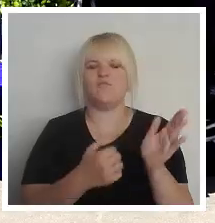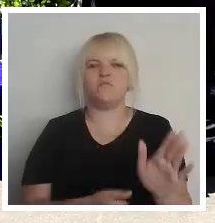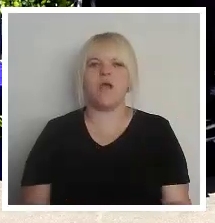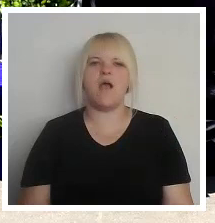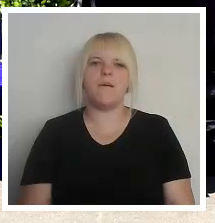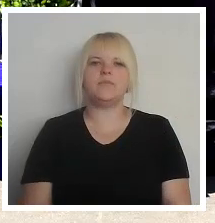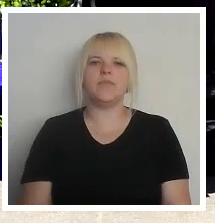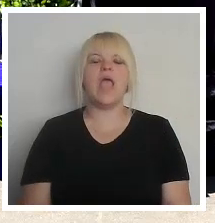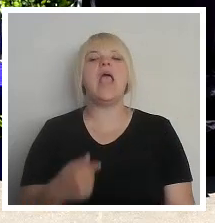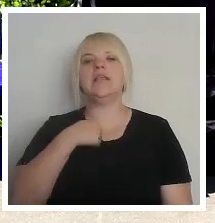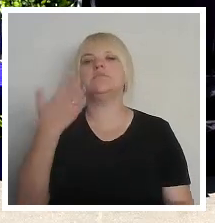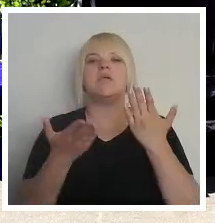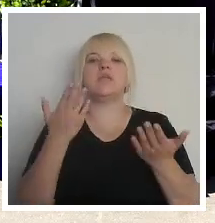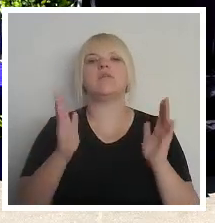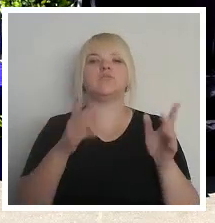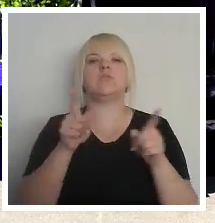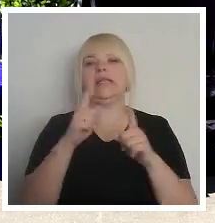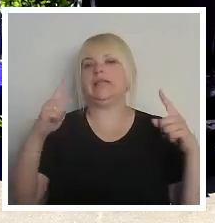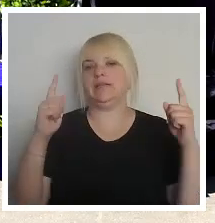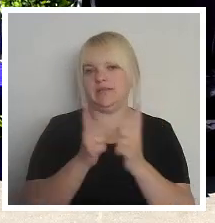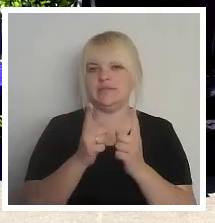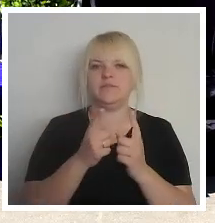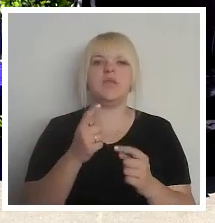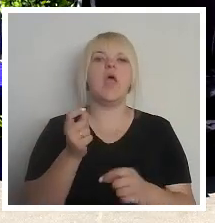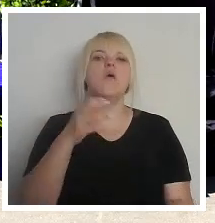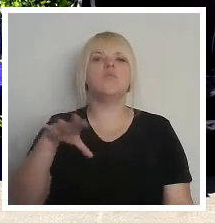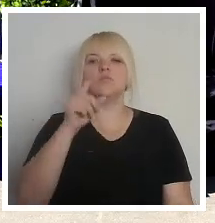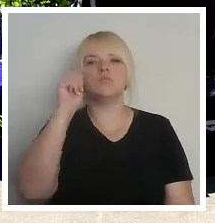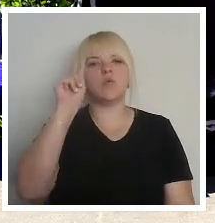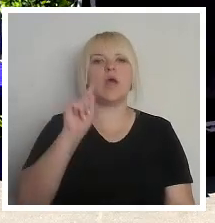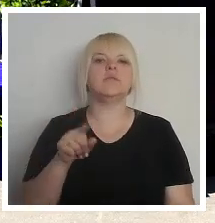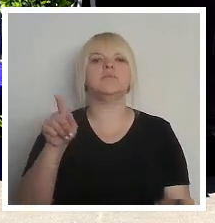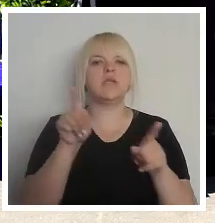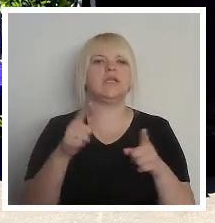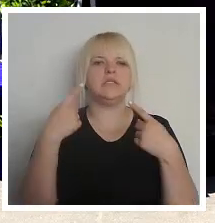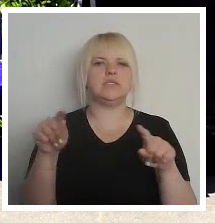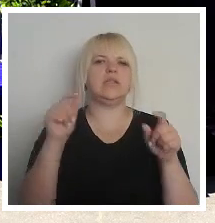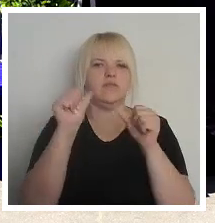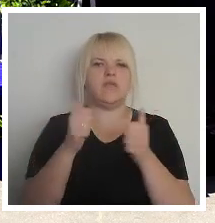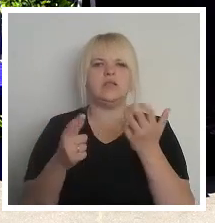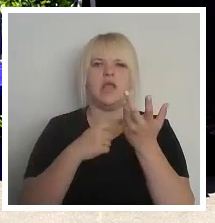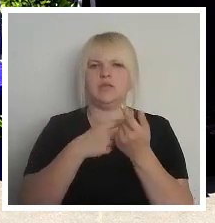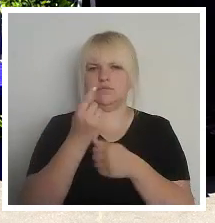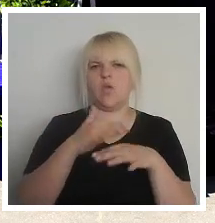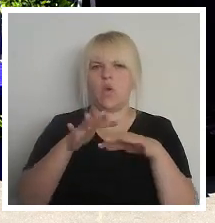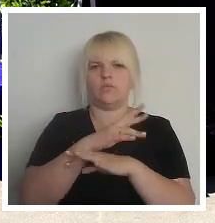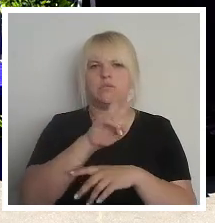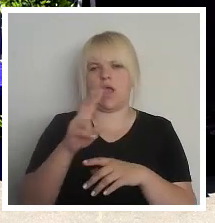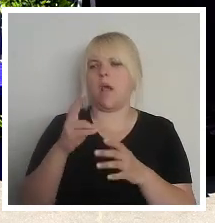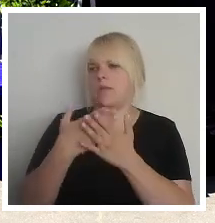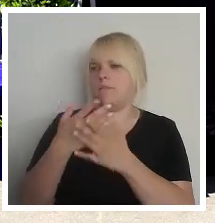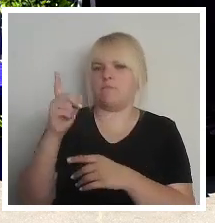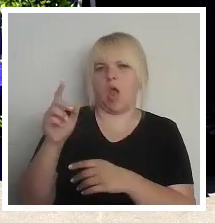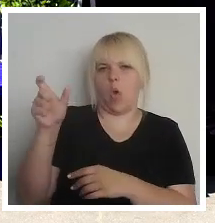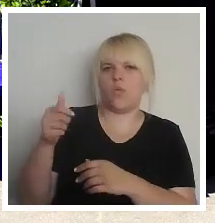Es mēģināšu īsi arī, tad mums ir, protams, cita mērogā skaitliska auditorija nekā Paulam, līdz ar to mēs